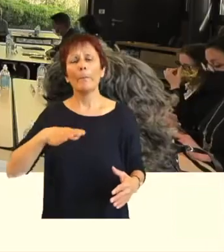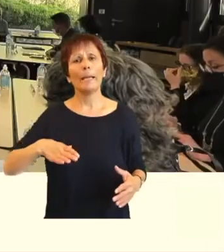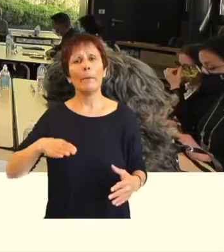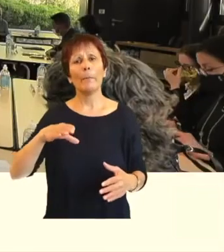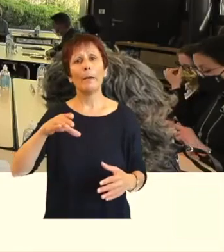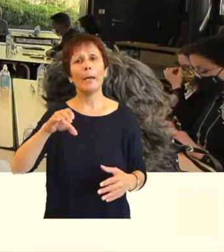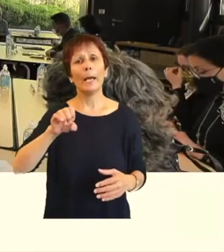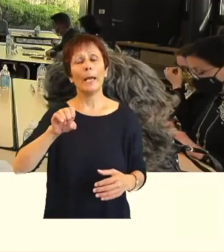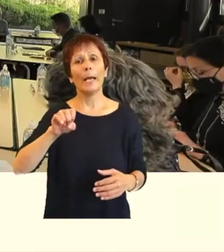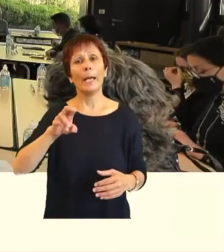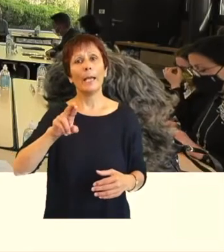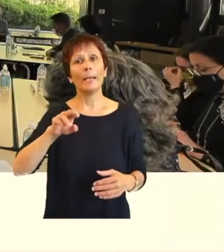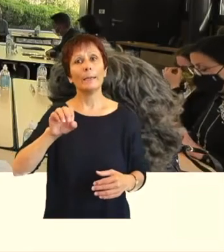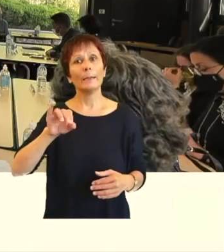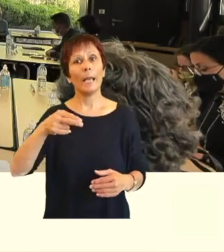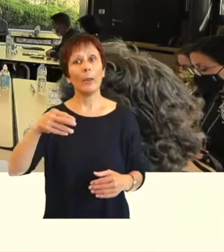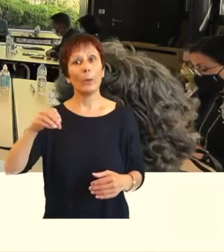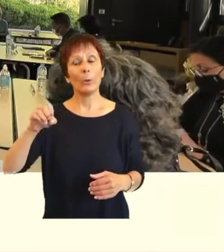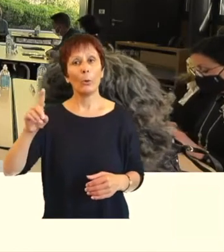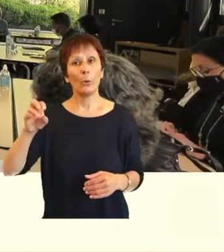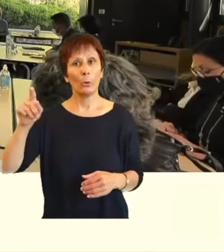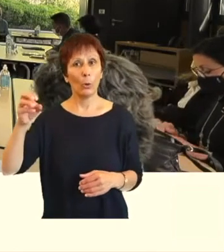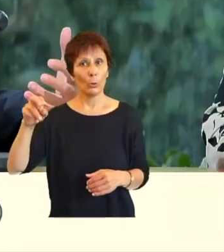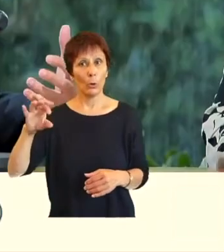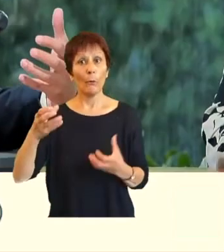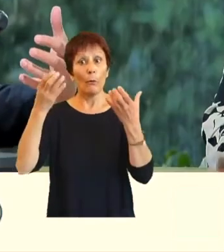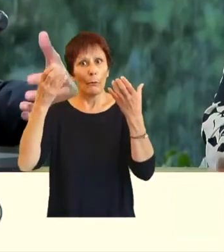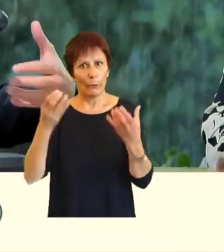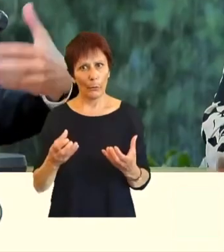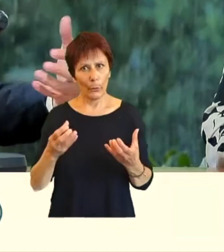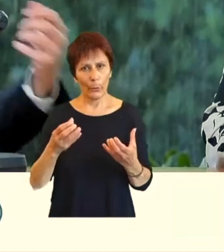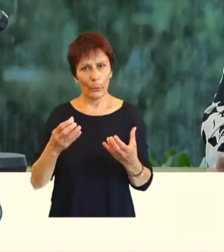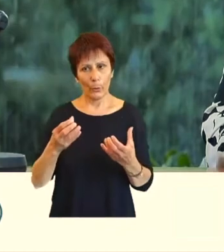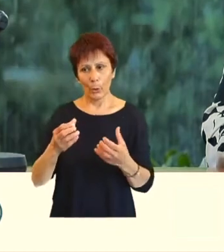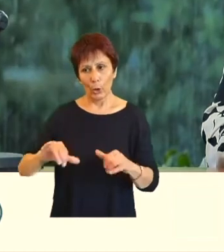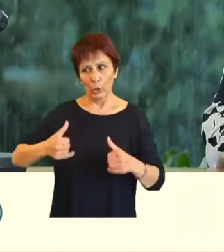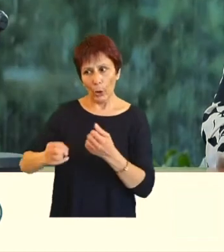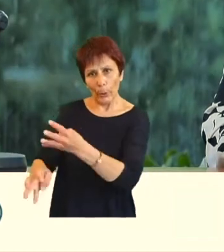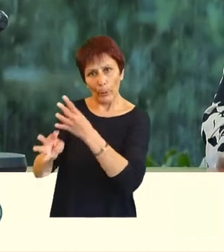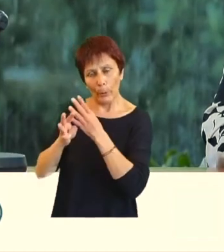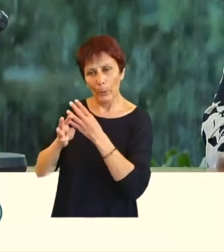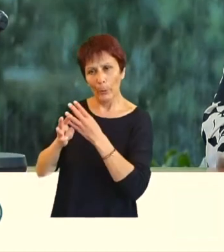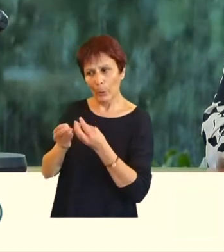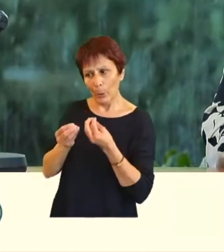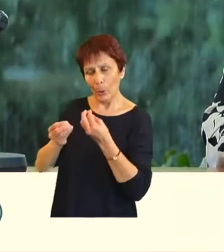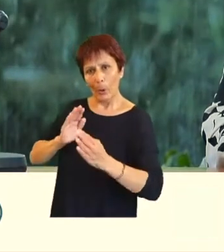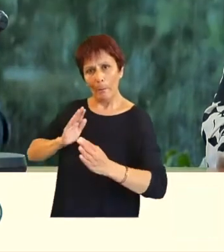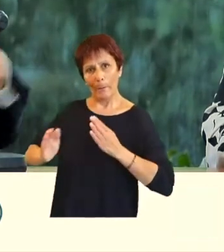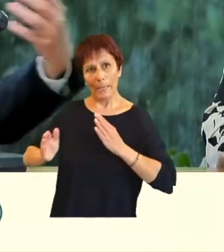justement, je souhaite qu'il y ait de la médiation culturelle auprès des jeunes publics de nos écoles de